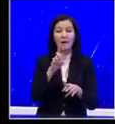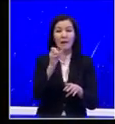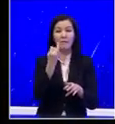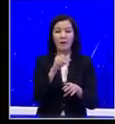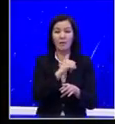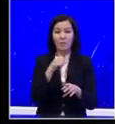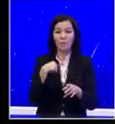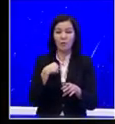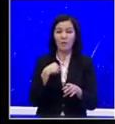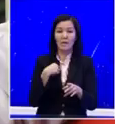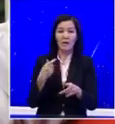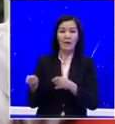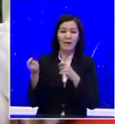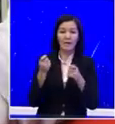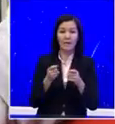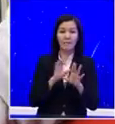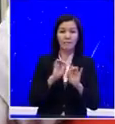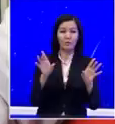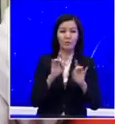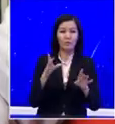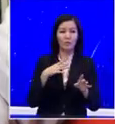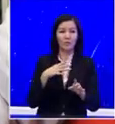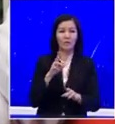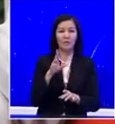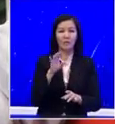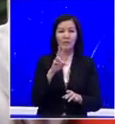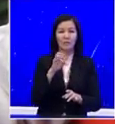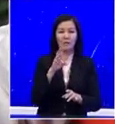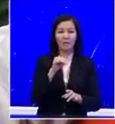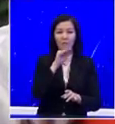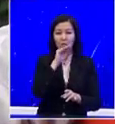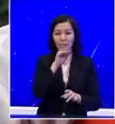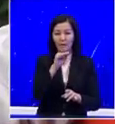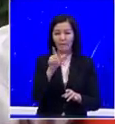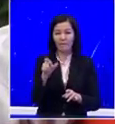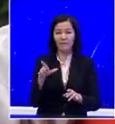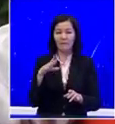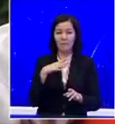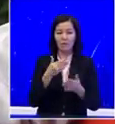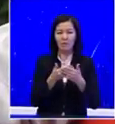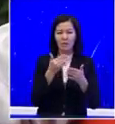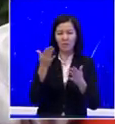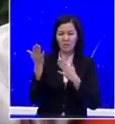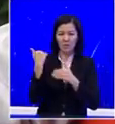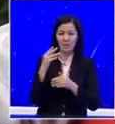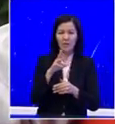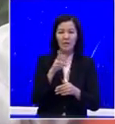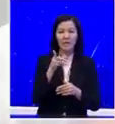арқылы қосылды. Ксенофонт деген ол философ болған, ертеде гректе заманда.